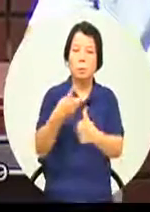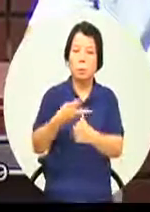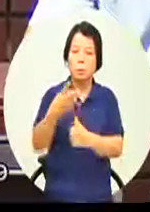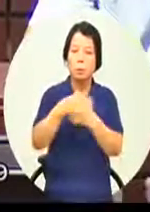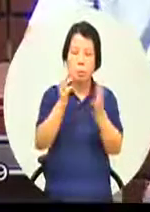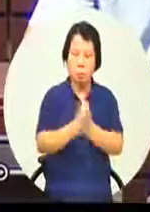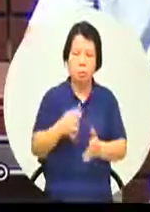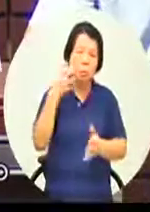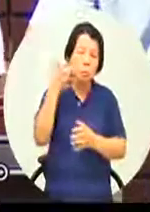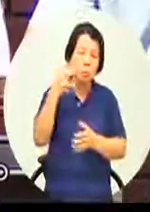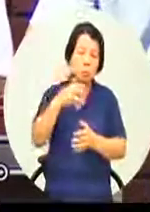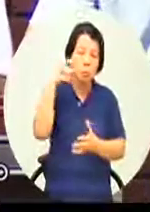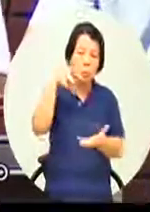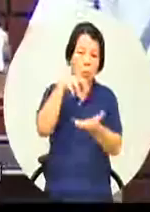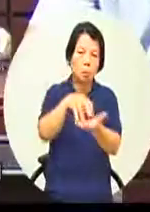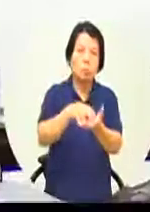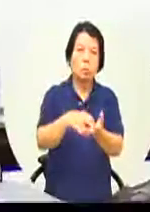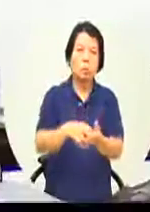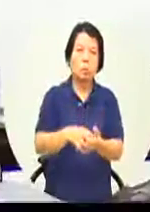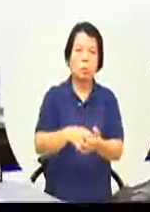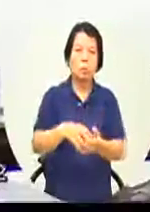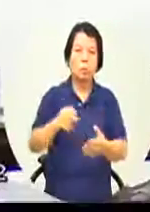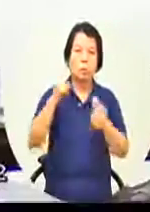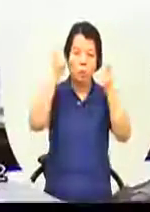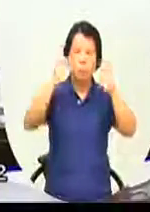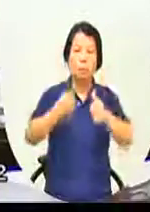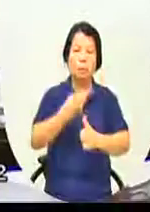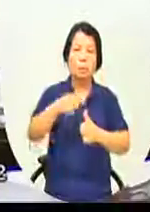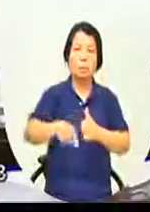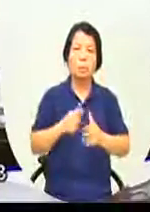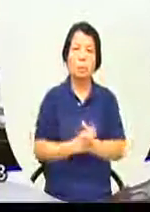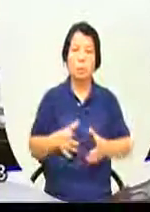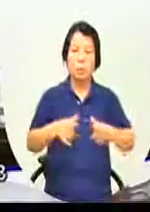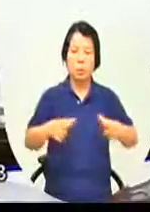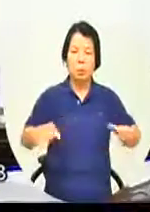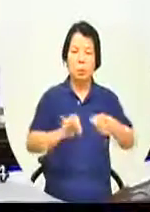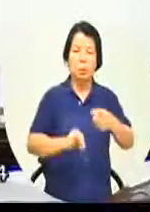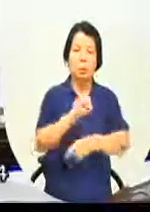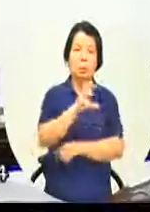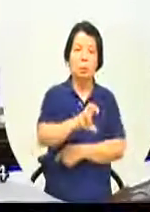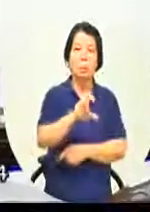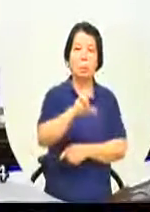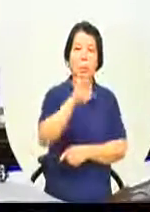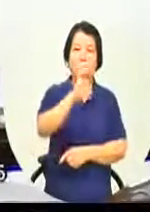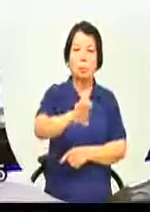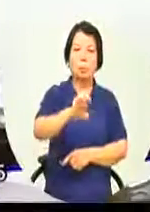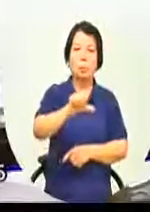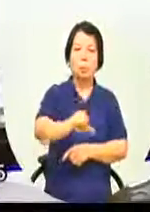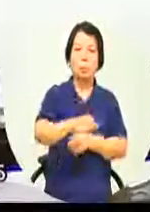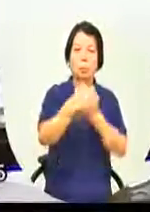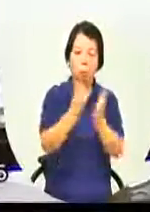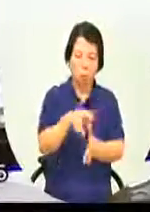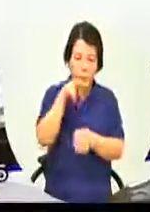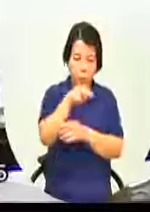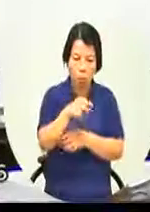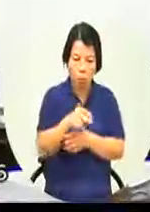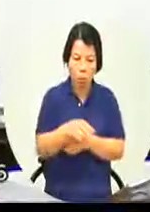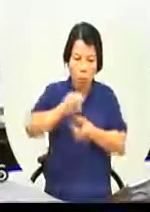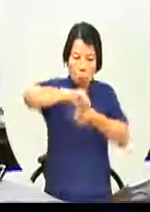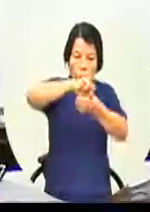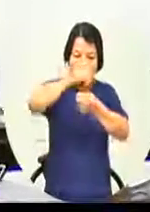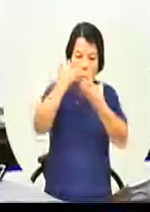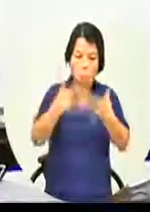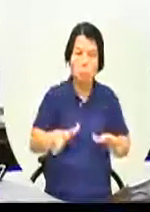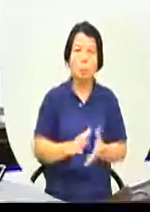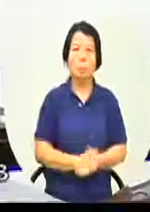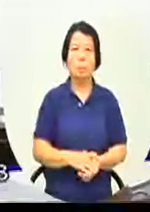第一名。 好，我想这六年增加95%，但是看这个增加是看感觉上很多，可